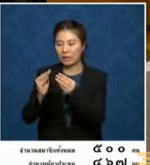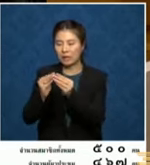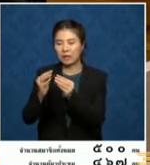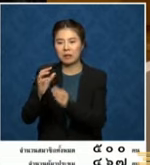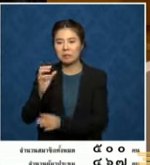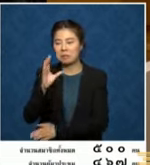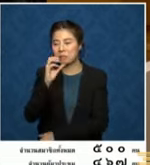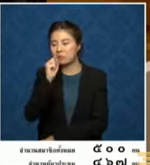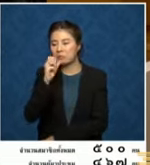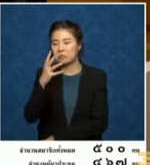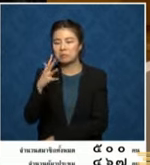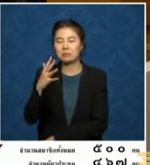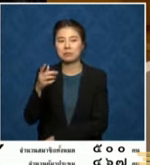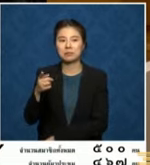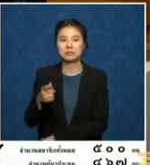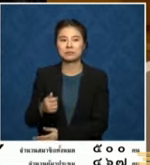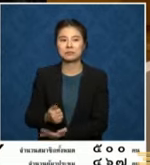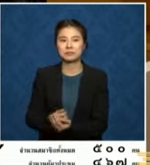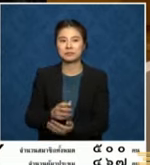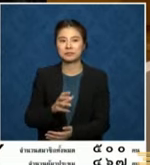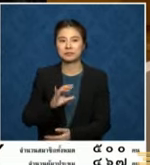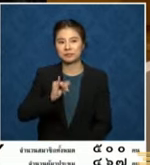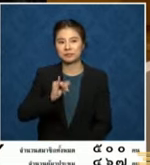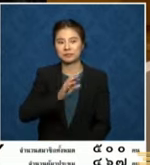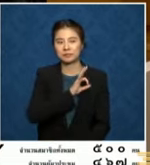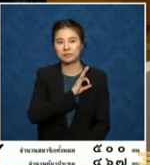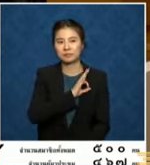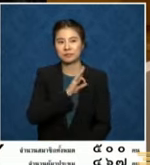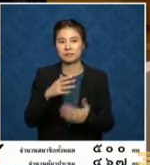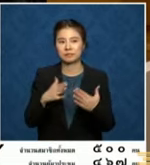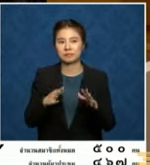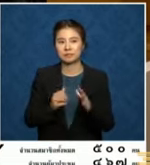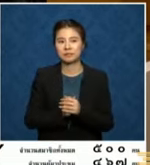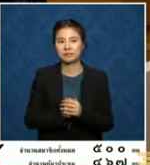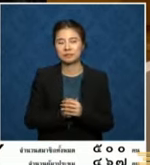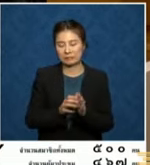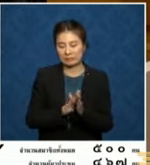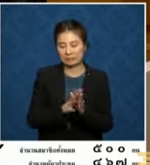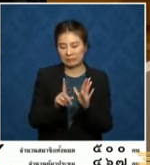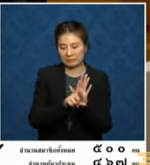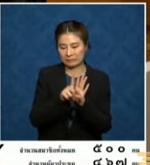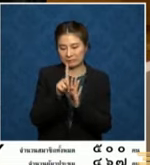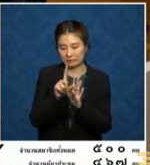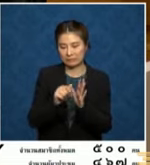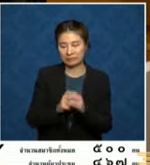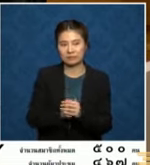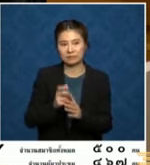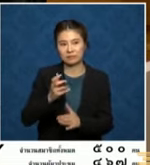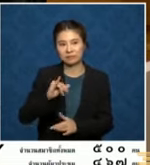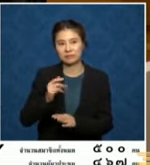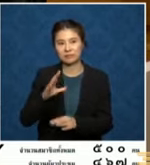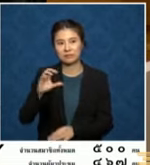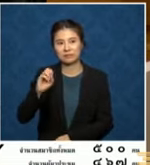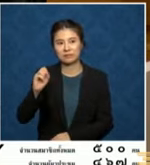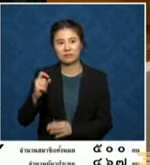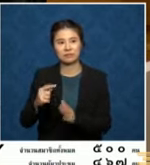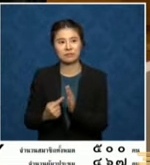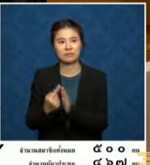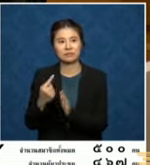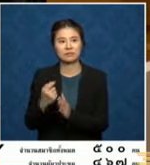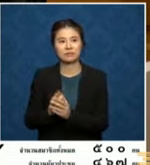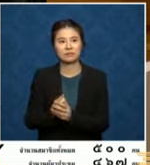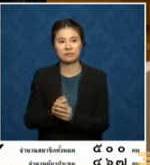เป็นสมาชิกมาแล้วอย่างน้อยๆก็1สมัยนะครับบางท่านก็เพิ่งเป็นแต่เรื่องตัวเลขเนี่ยผมดู